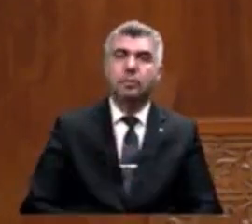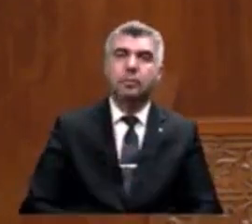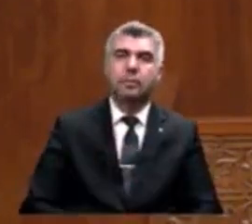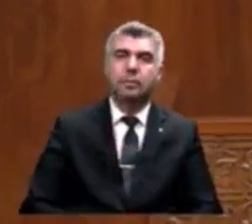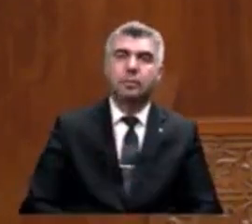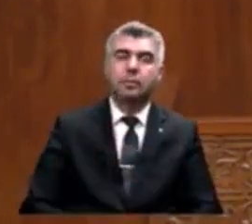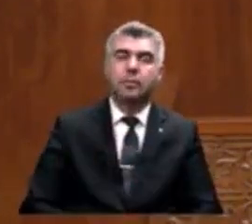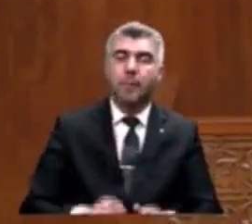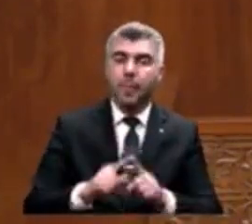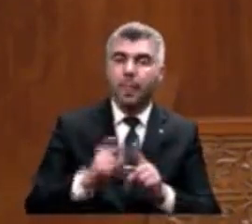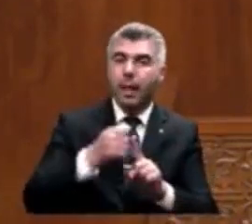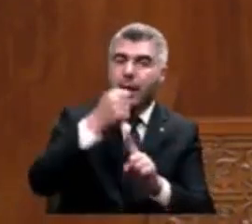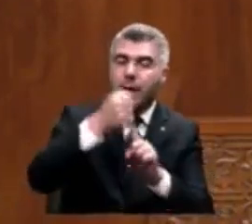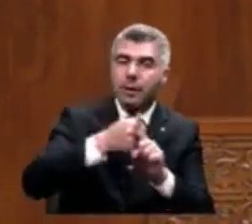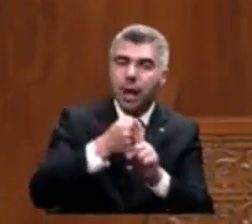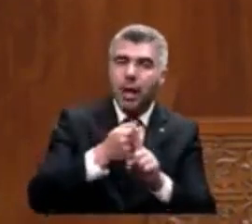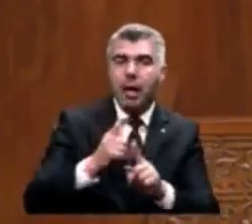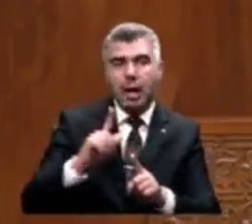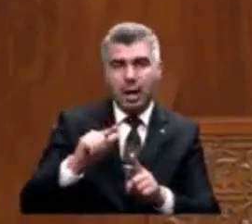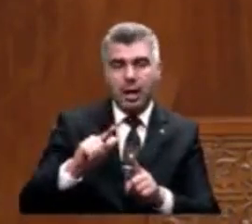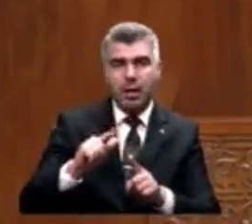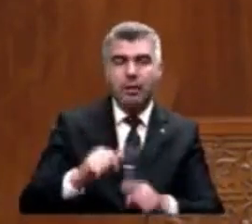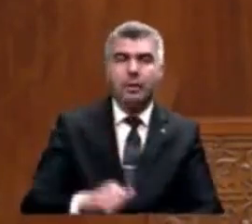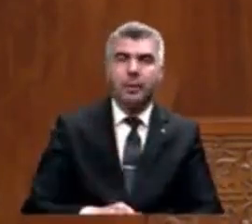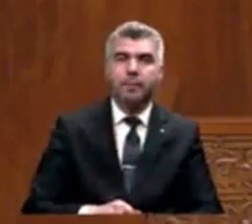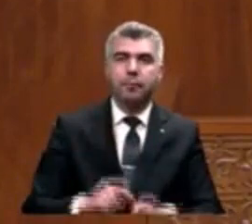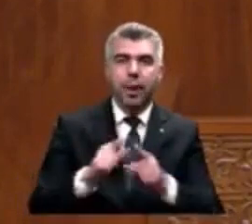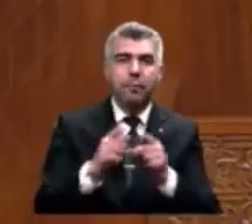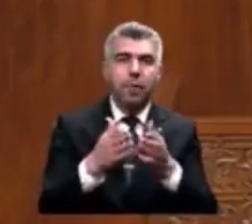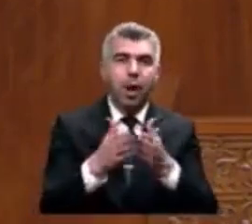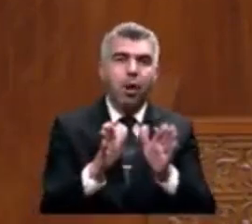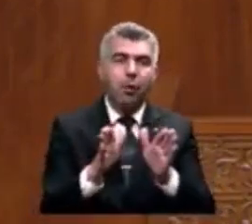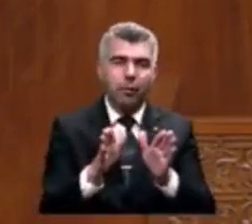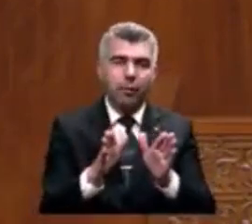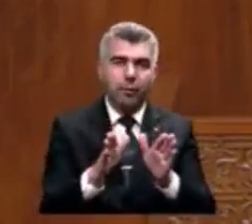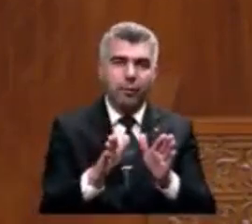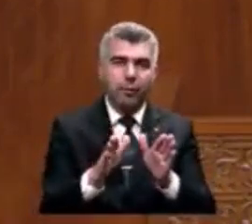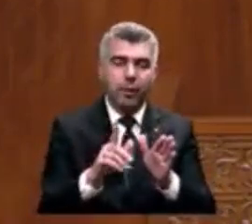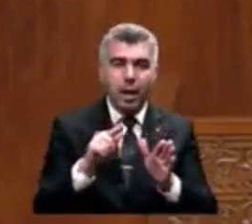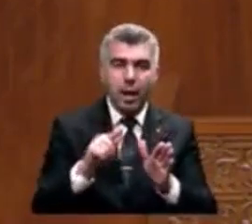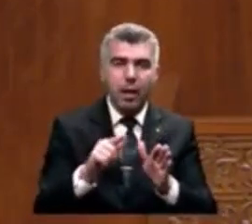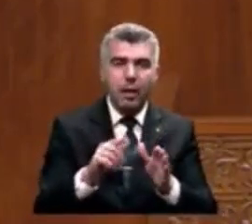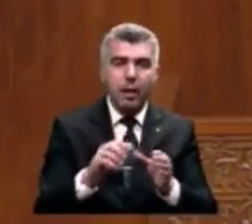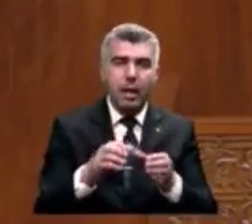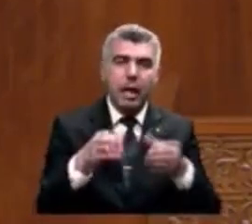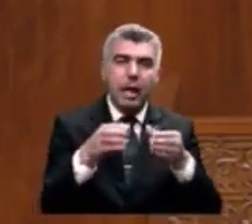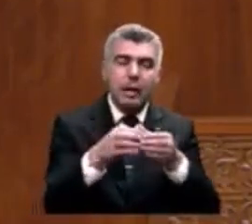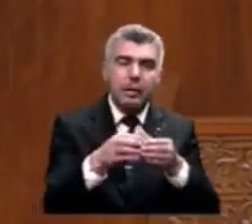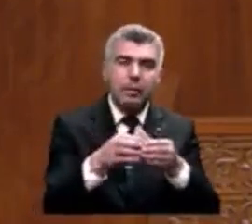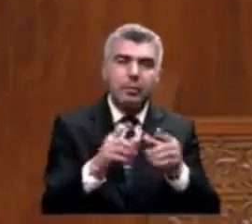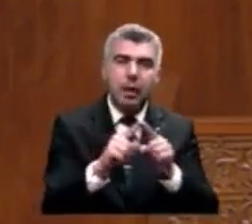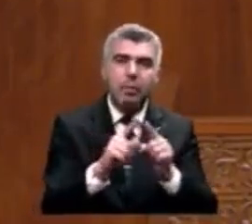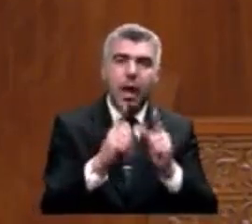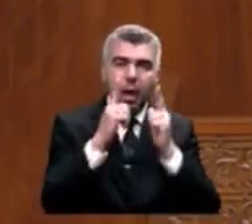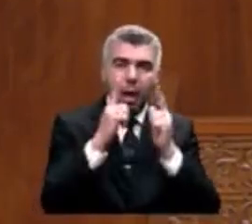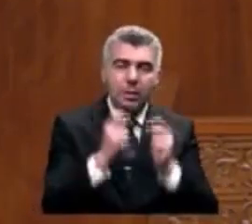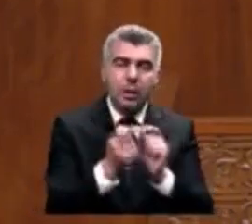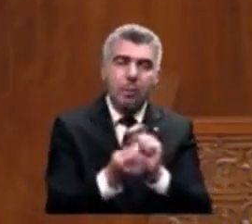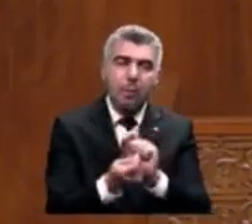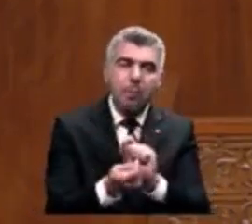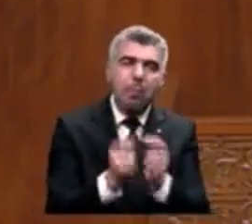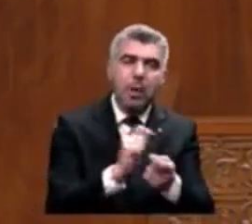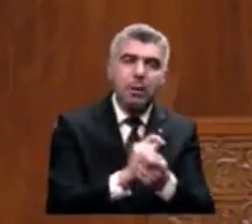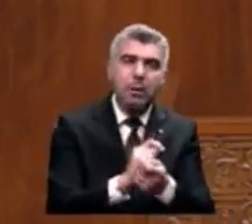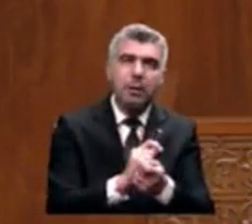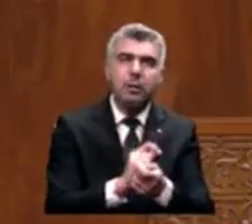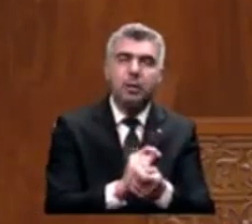حنا بدينا واحد الإصلاح، بدا دخل القسم تنشوفوا تحولات داخل الأقسام